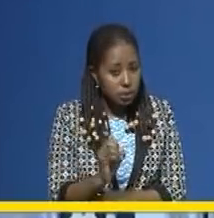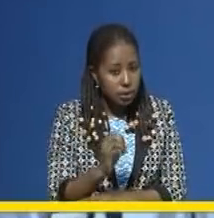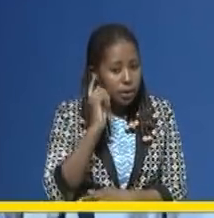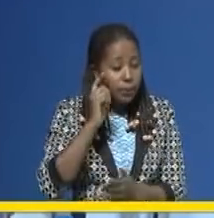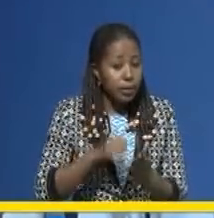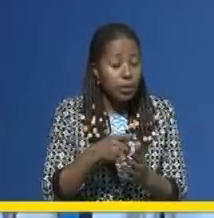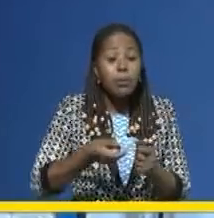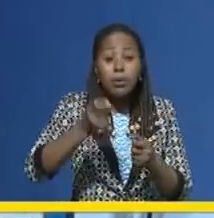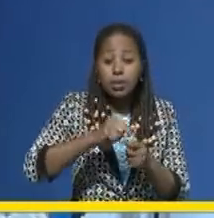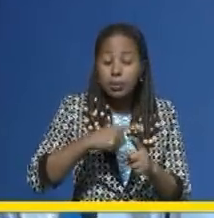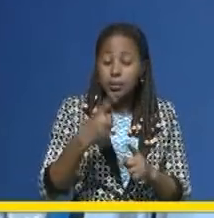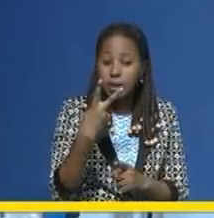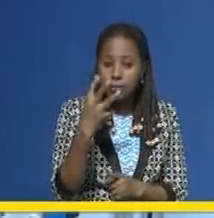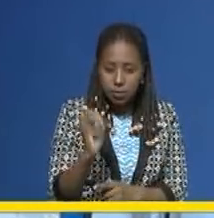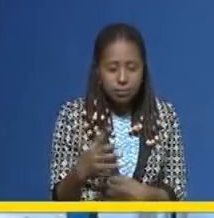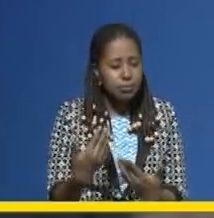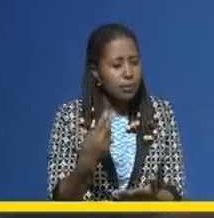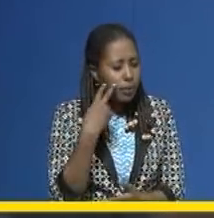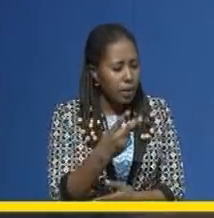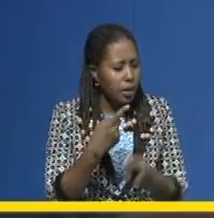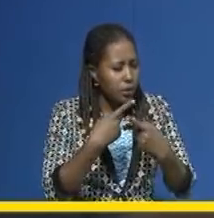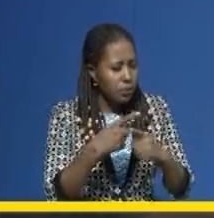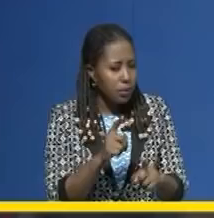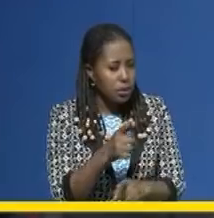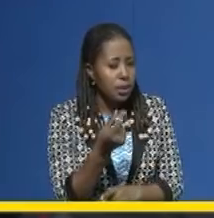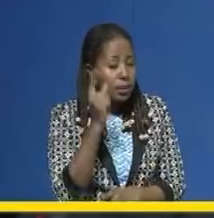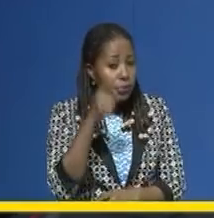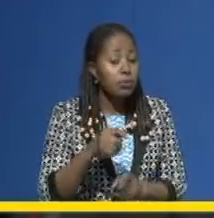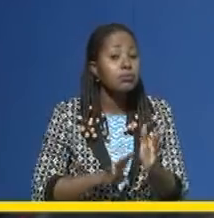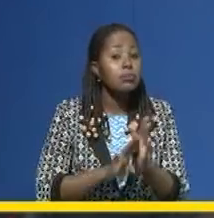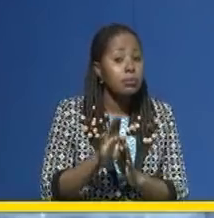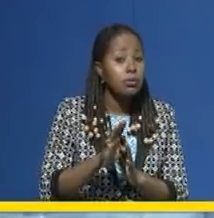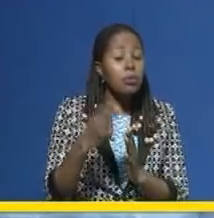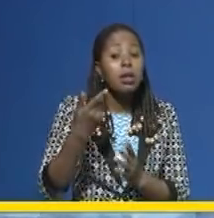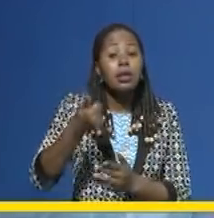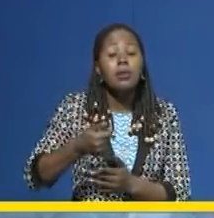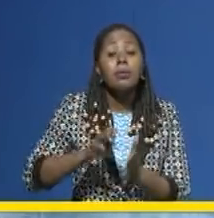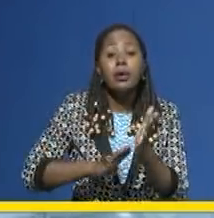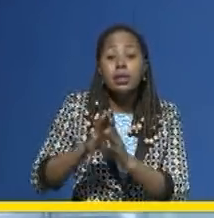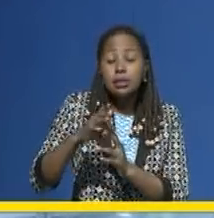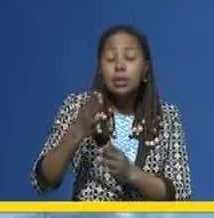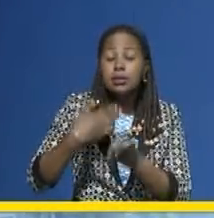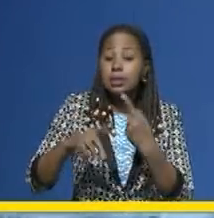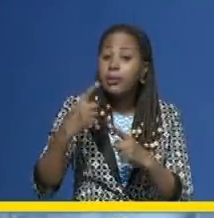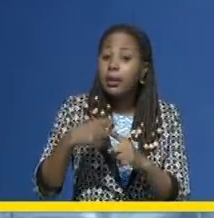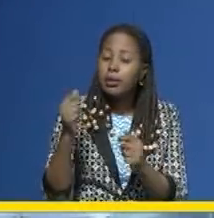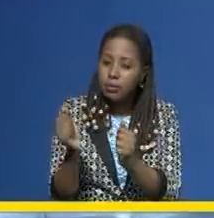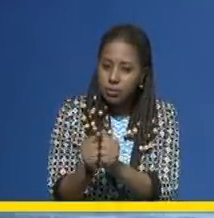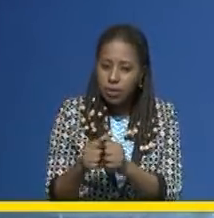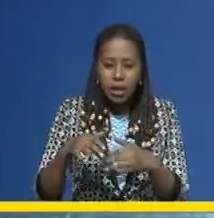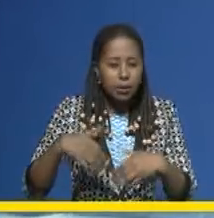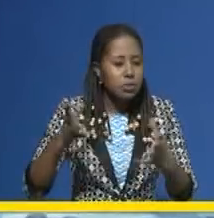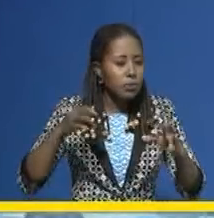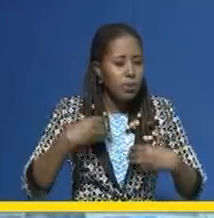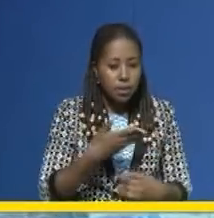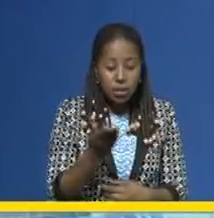hiyo 250. Unaona tofauti ya bei ilikuwa kubwa. Wengine wamepandisha hata zaidi ya mara 10. Hatuwezi